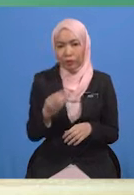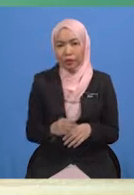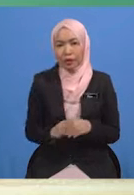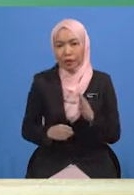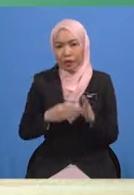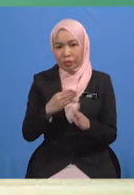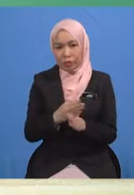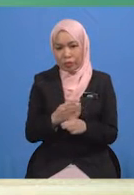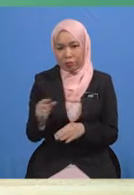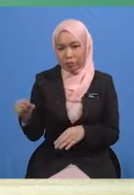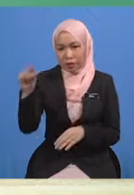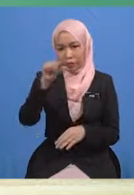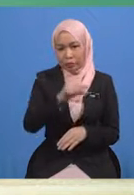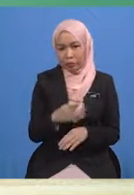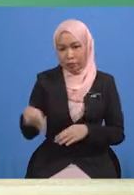pantai,